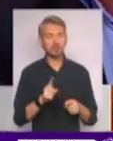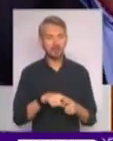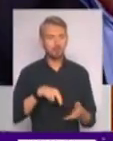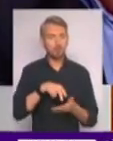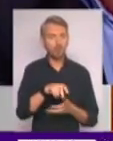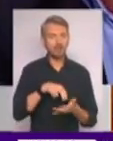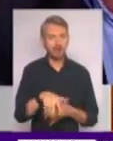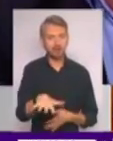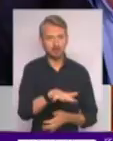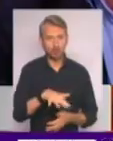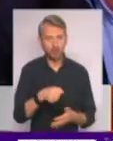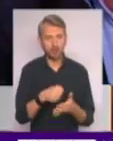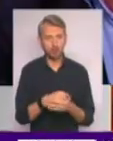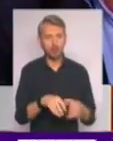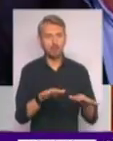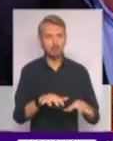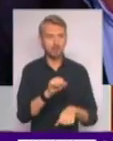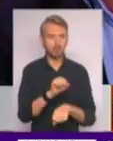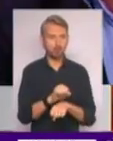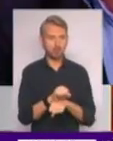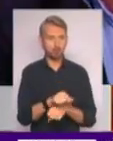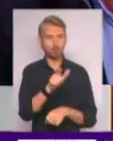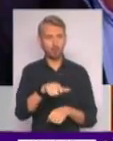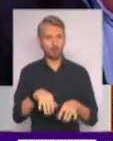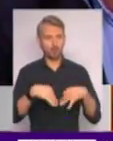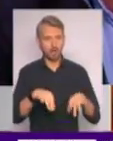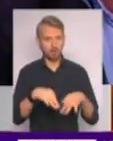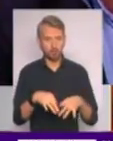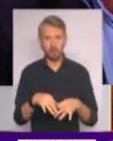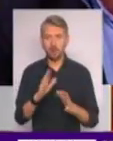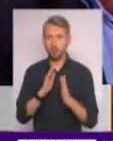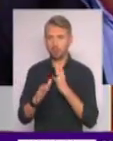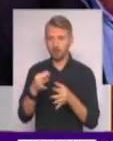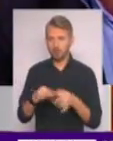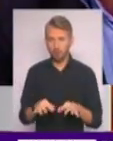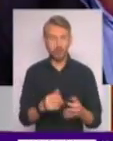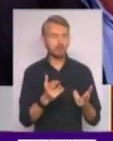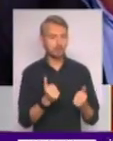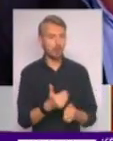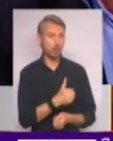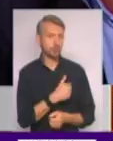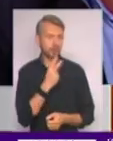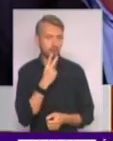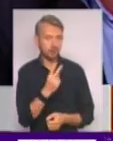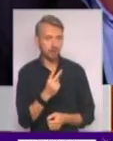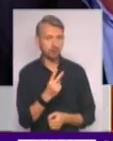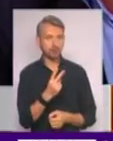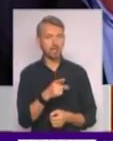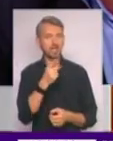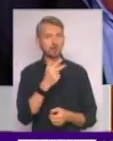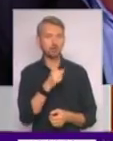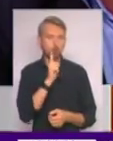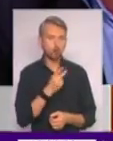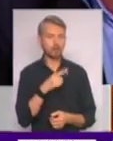до місць зупинок громадського транспорту. Так, на проспекті Свободи. Так, хотілося б просто бачити зручність для проходу